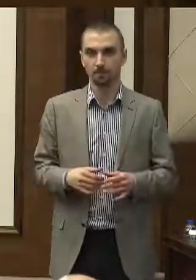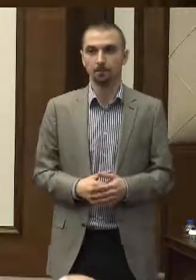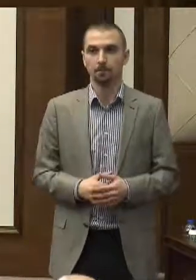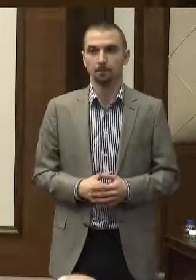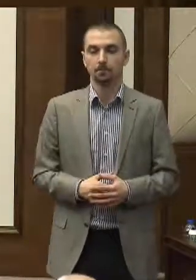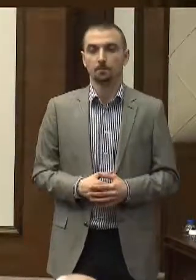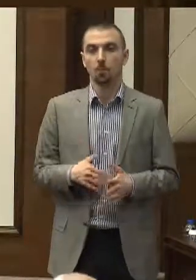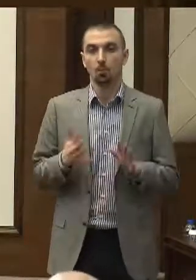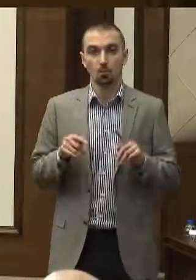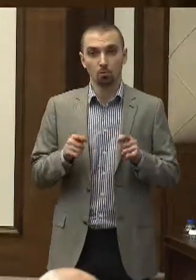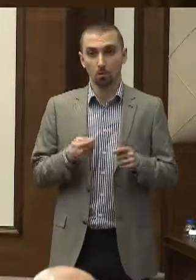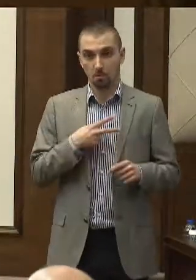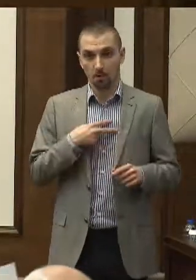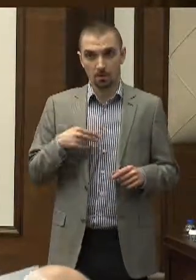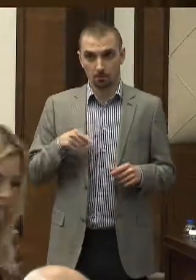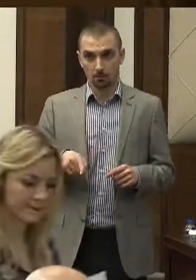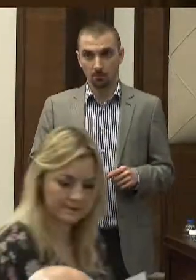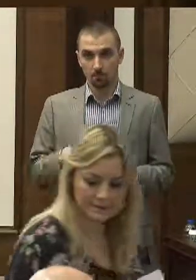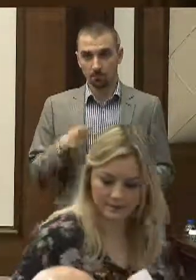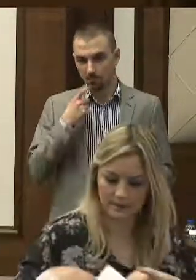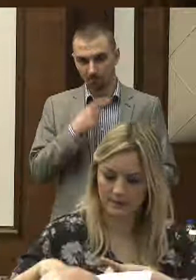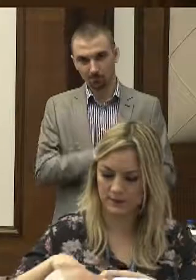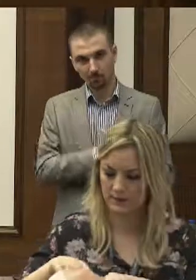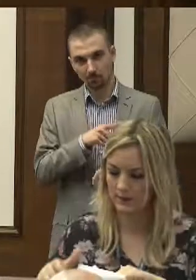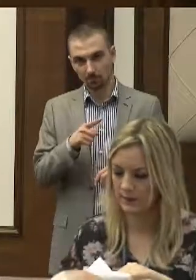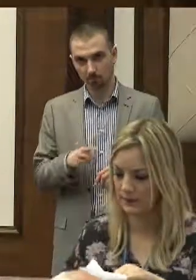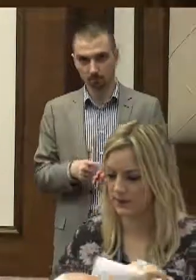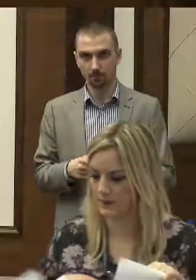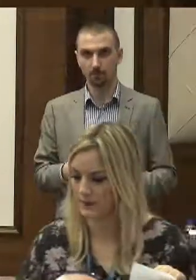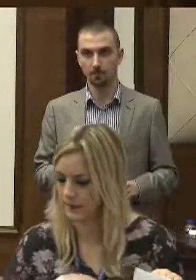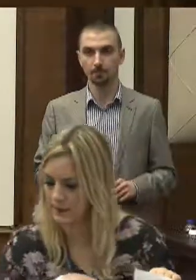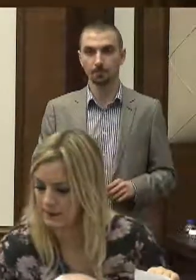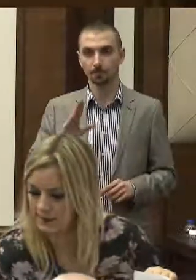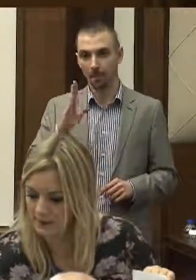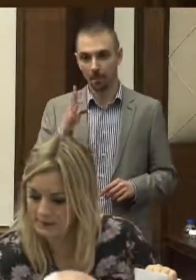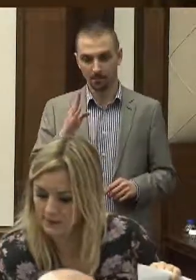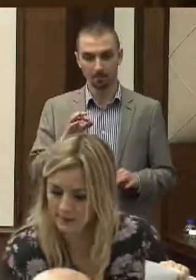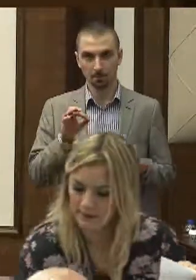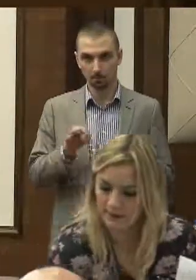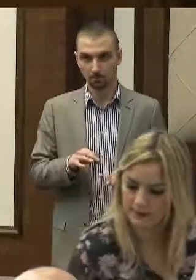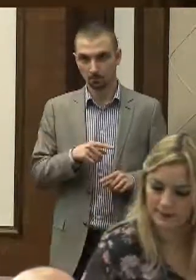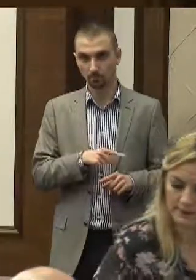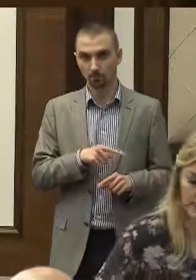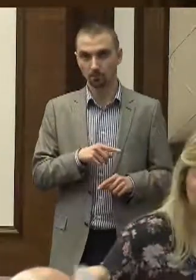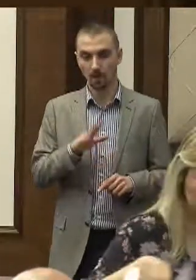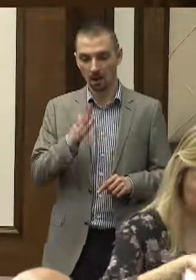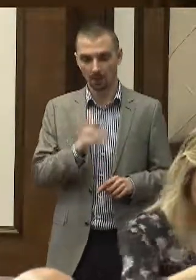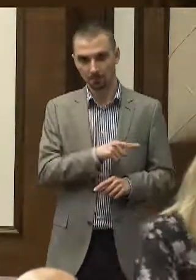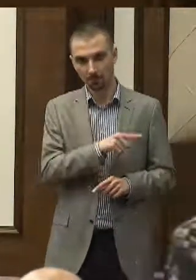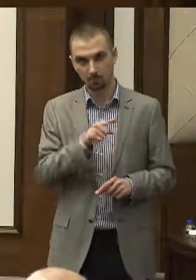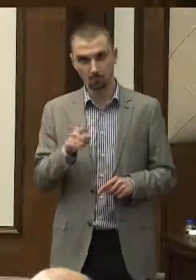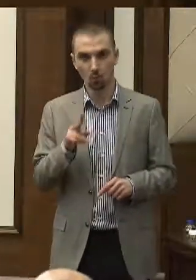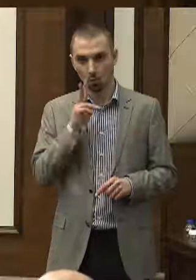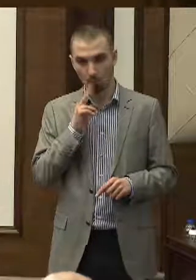Büyükçekmece Belediyesi bugüne kadar, yani Kasım ayı başına kadar, Kasım ayı sonuna kadar